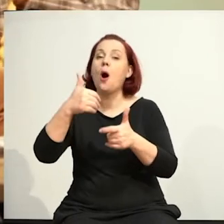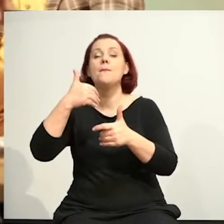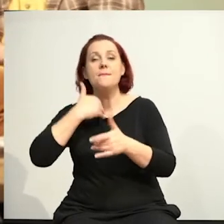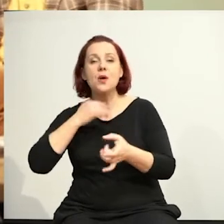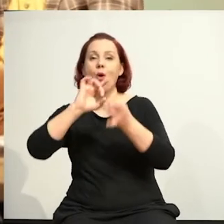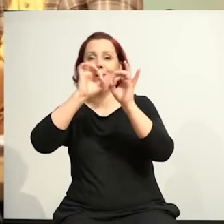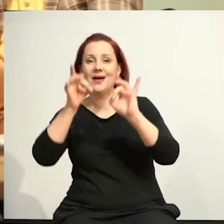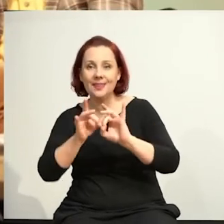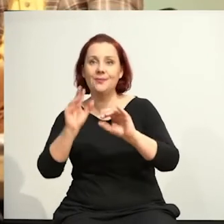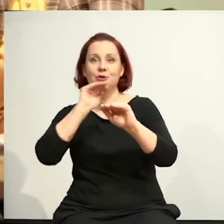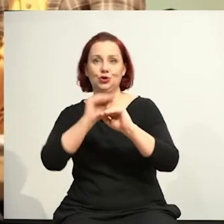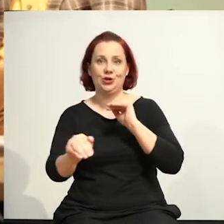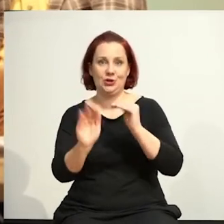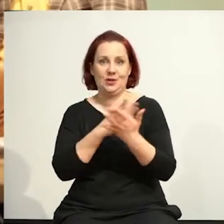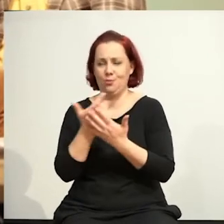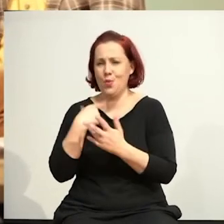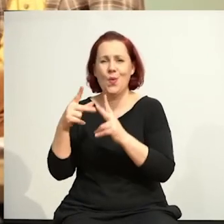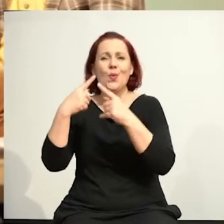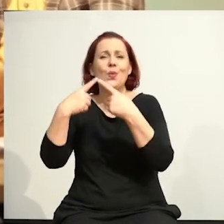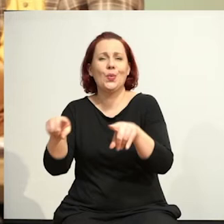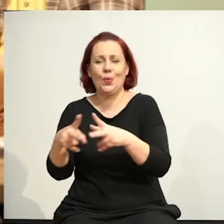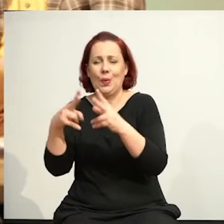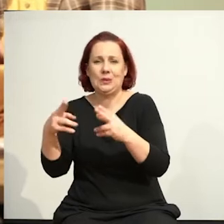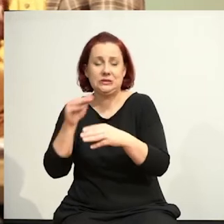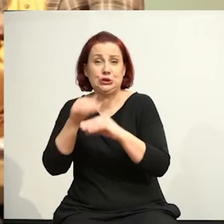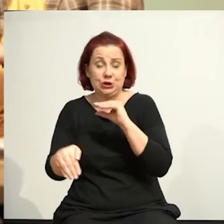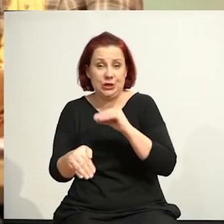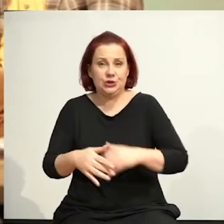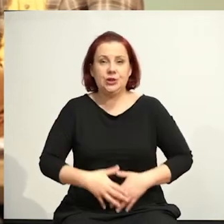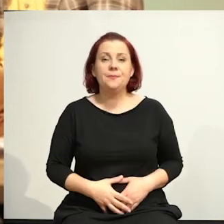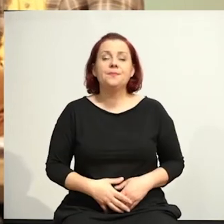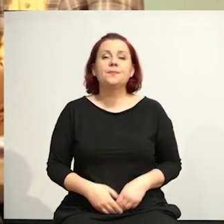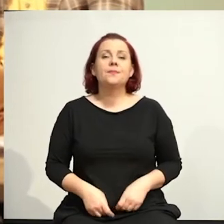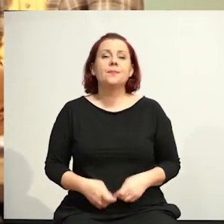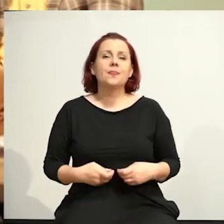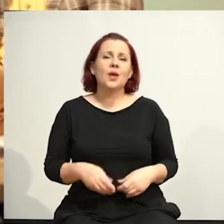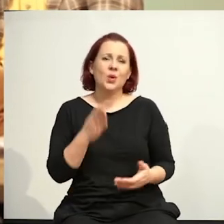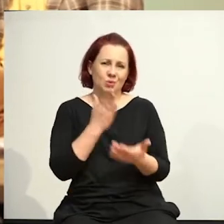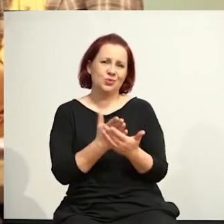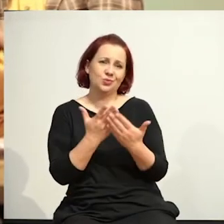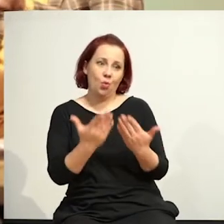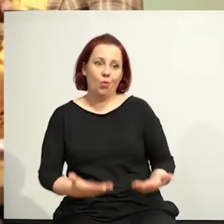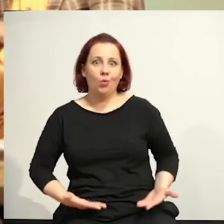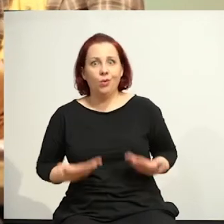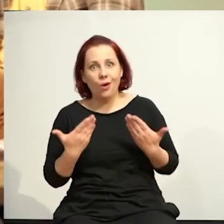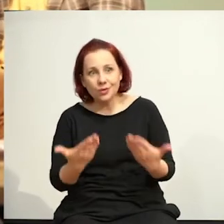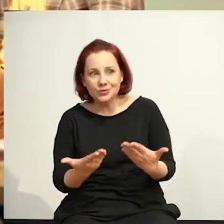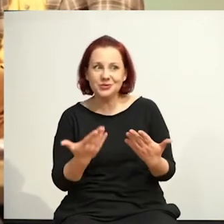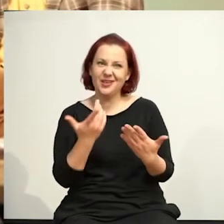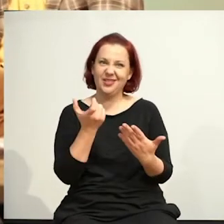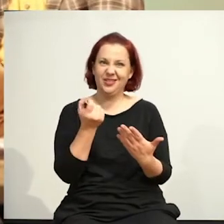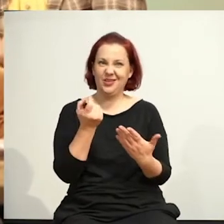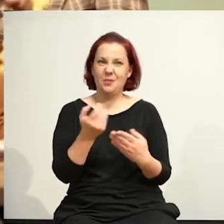taki krótki okres szczęścia w życiu. Urodził się już trochę nieszczęśliwy w pewnym sensie, bo